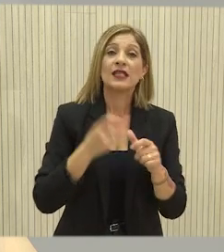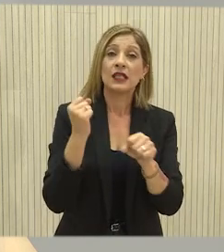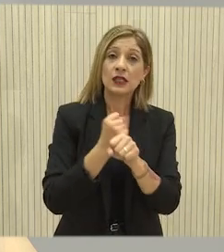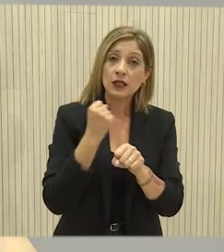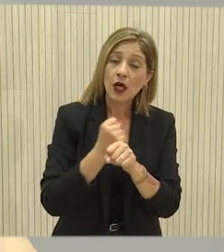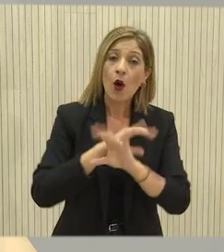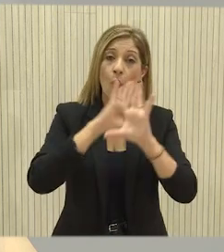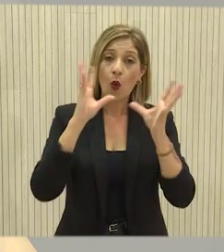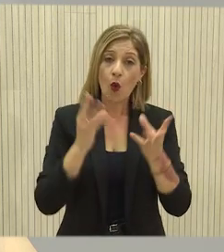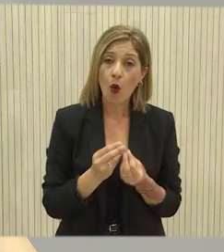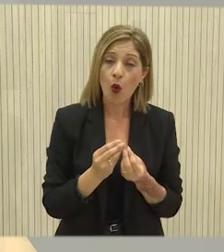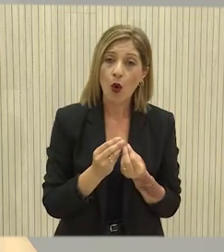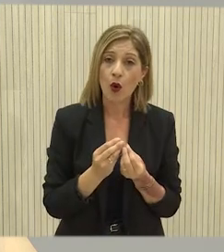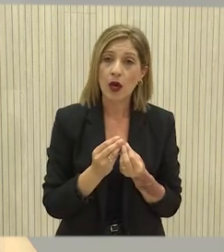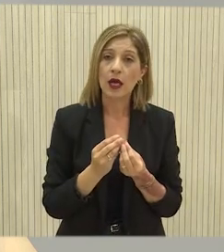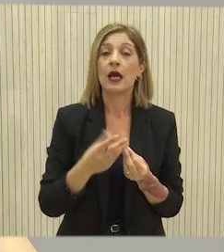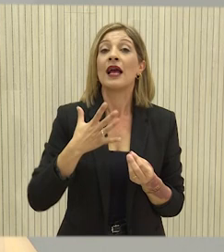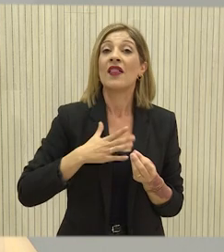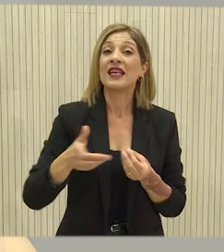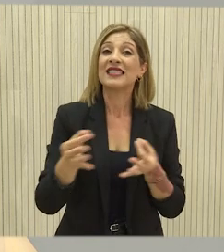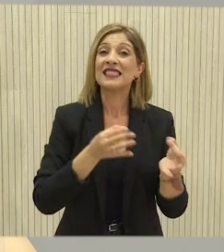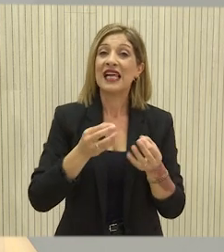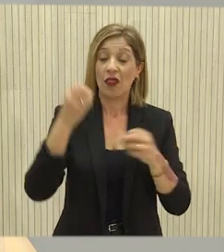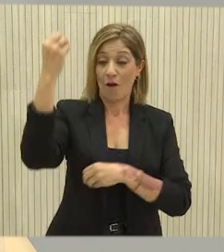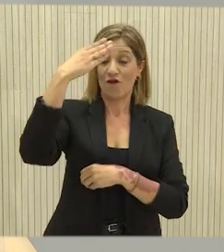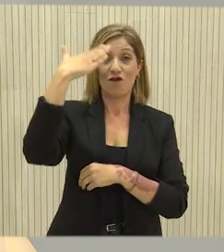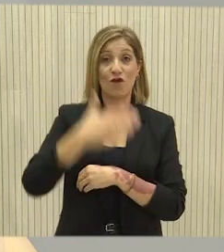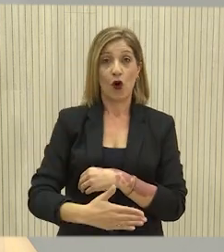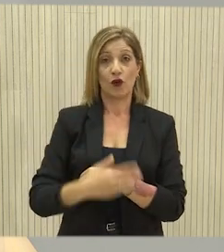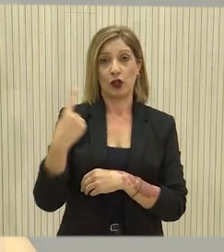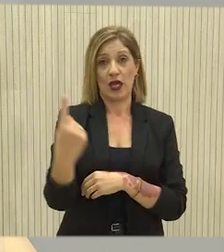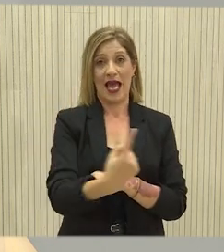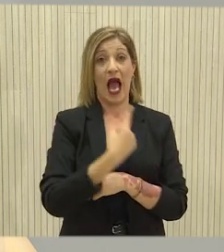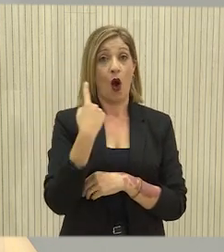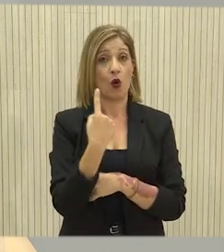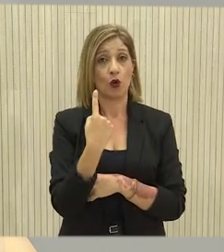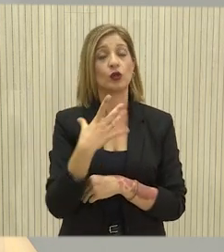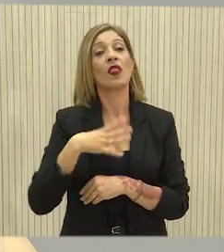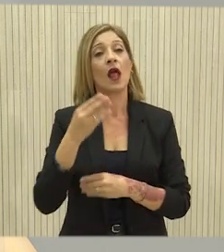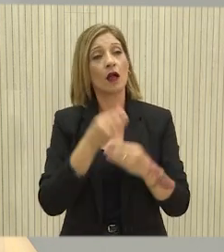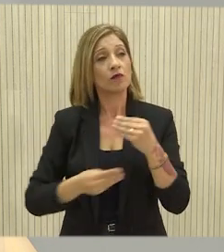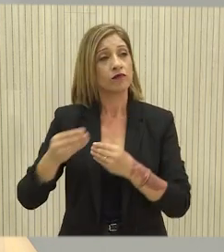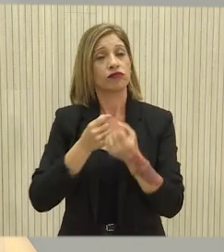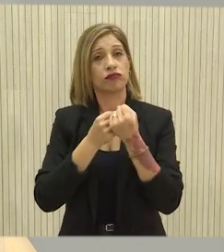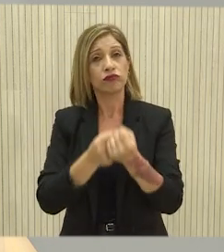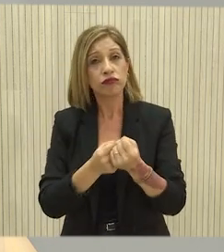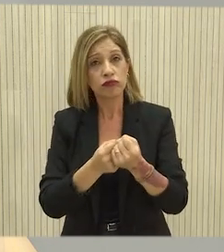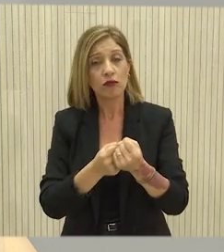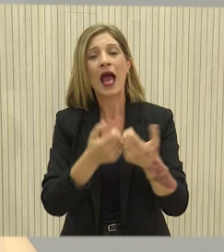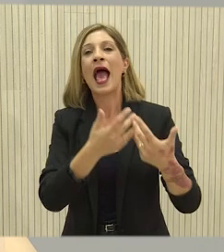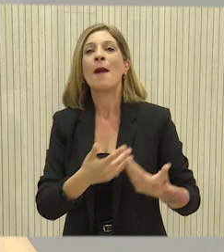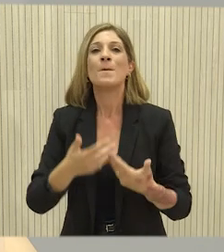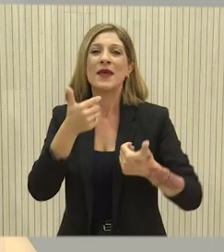σχέδιο δράσης, αποτελούν η υλοποίηση του σχεδίου φωτοβολταϊκά για όλους, ενίσχυση της ανταγωνιστικότητας των επιχειρήσεων